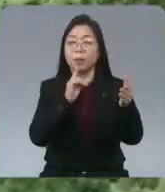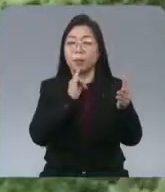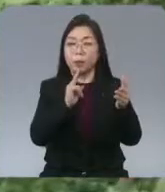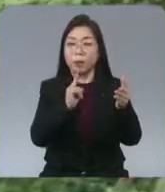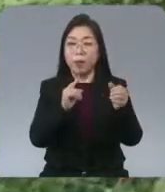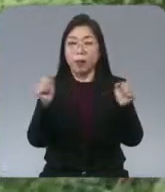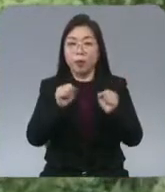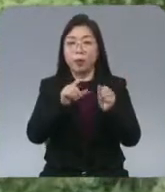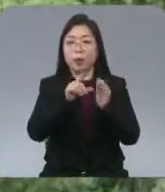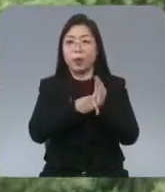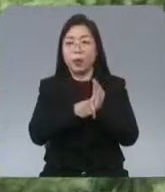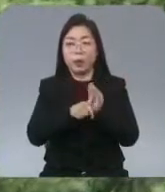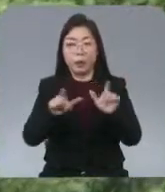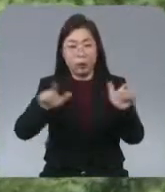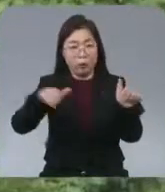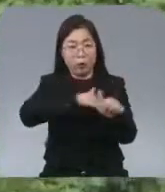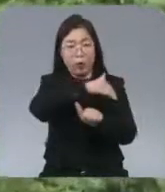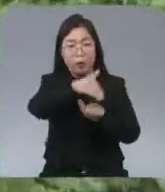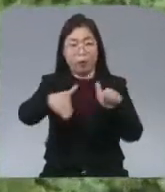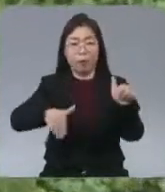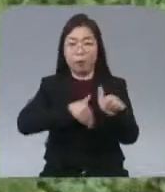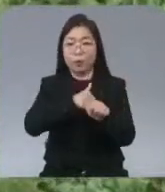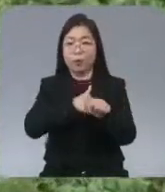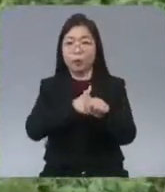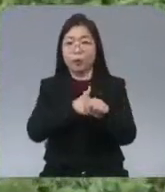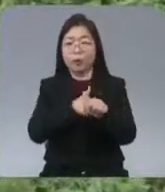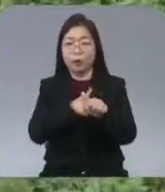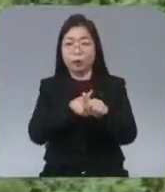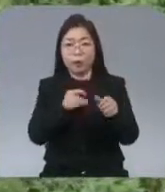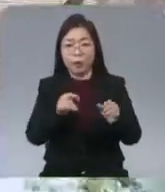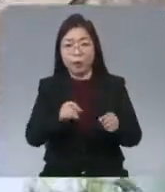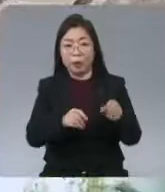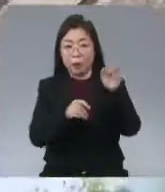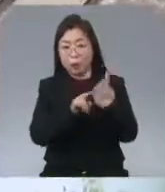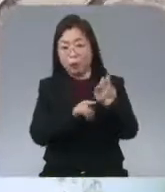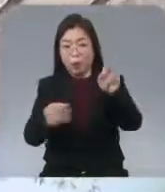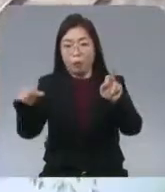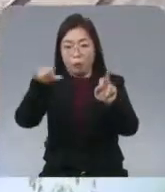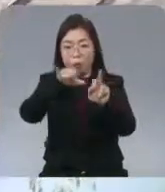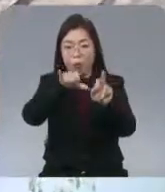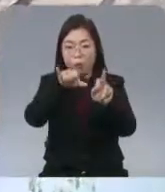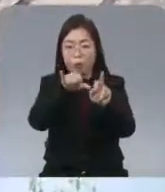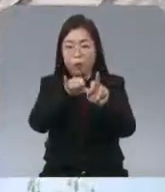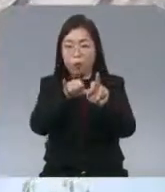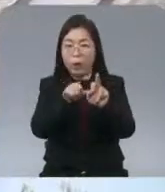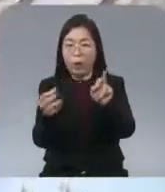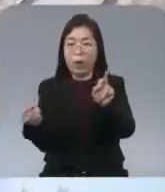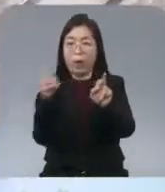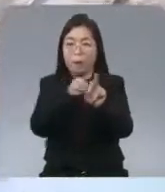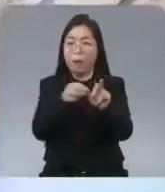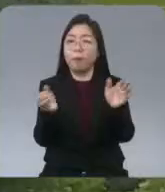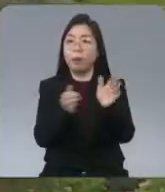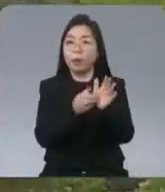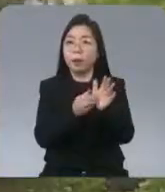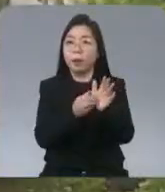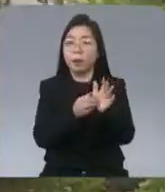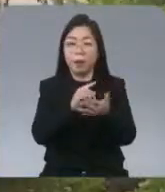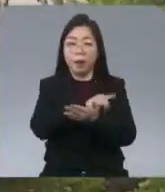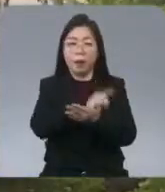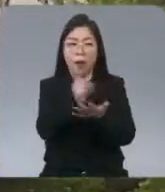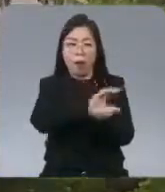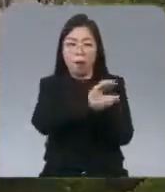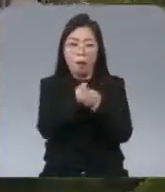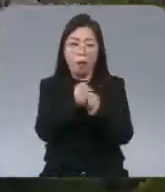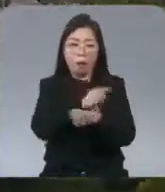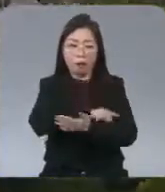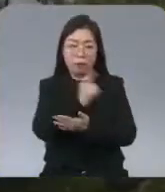射的连续成功，意味着战略武器部门最重要的核心课题完成，具备战略性意义。此